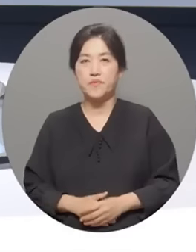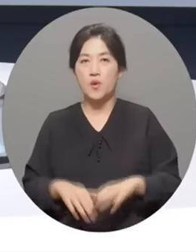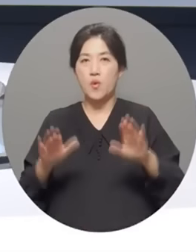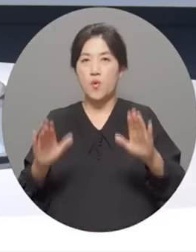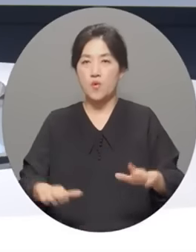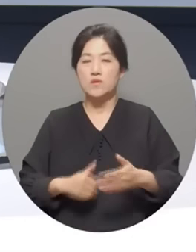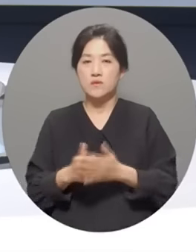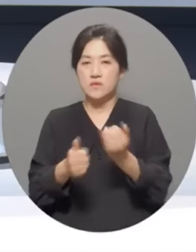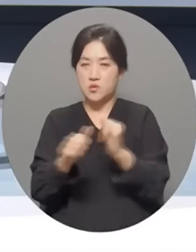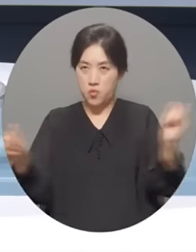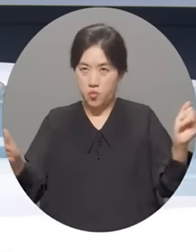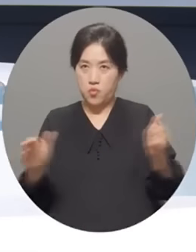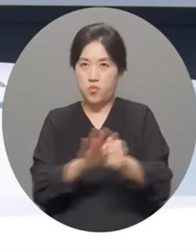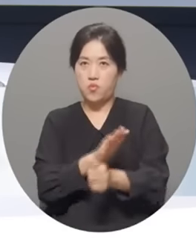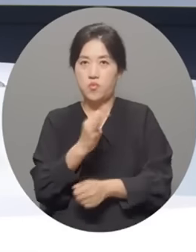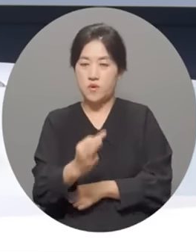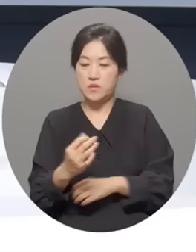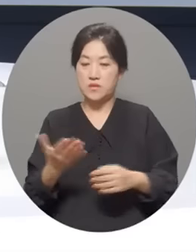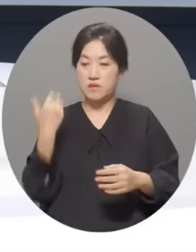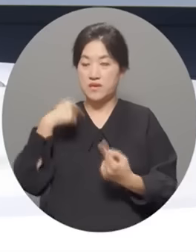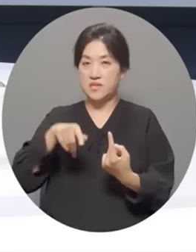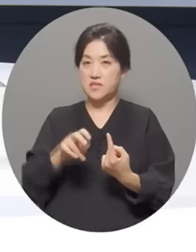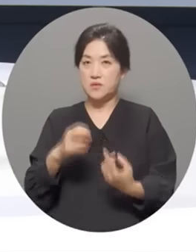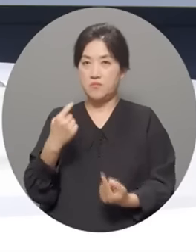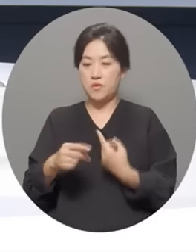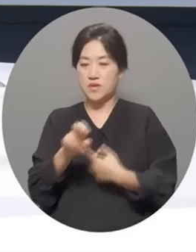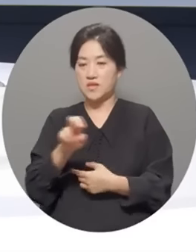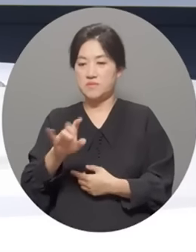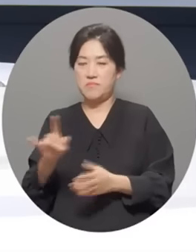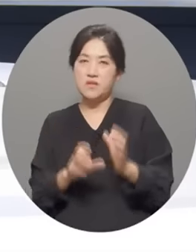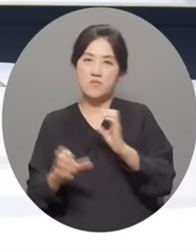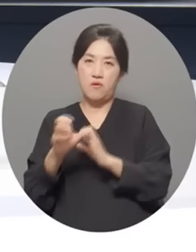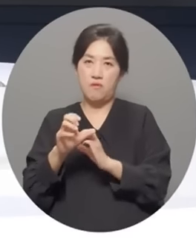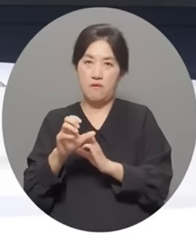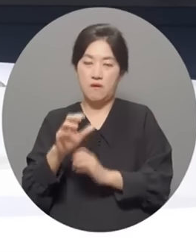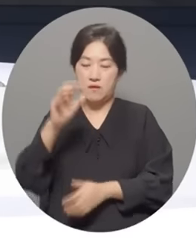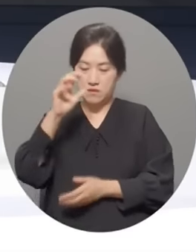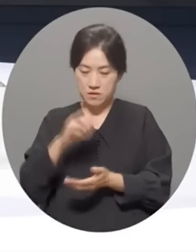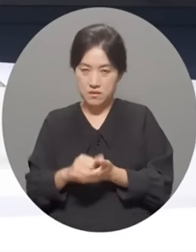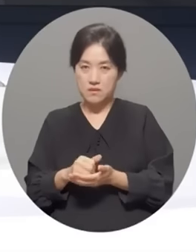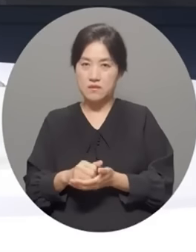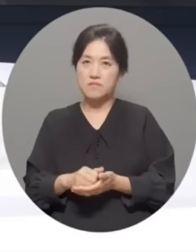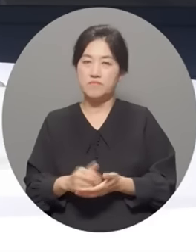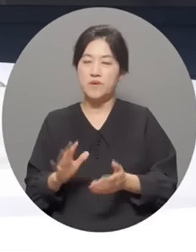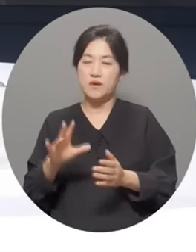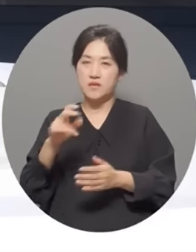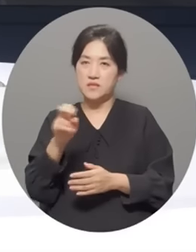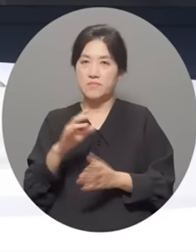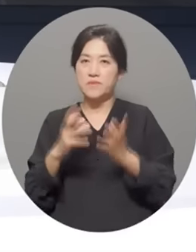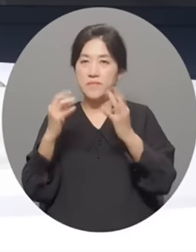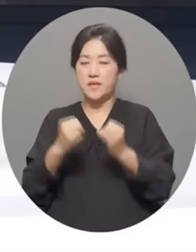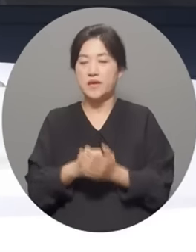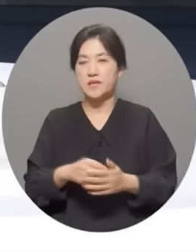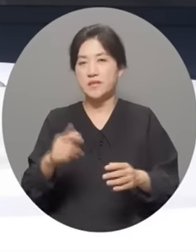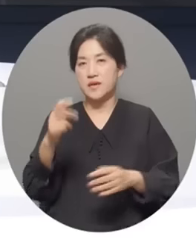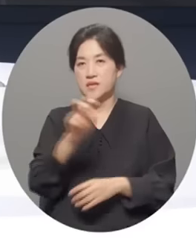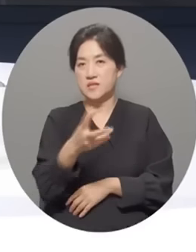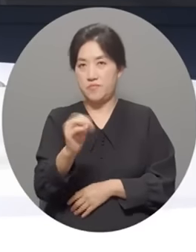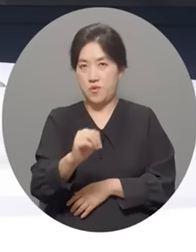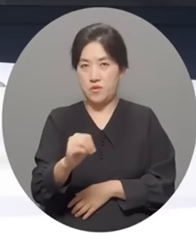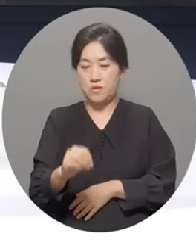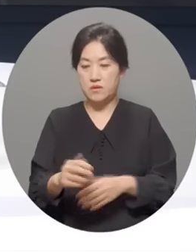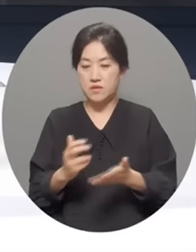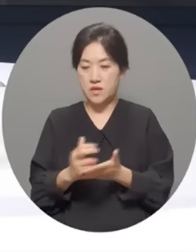오늘 나온 위자료 액수는 심보다 20배 높아진 20억 원입니다 재판부는 최회장이 부정 행위를 진심으로